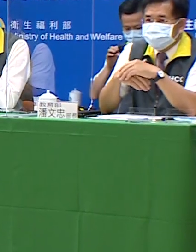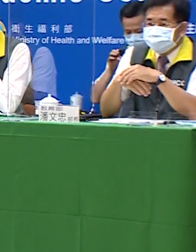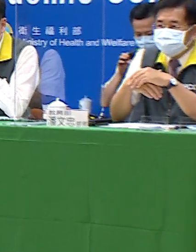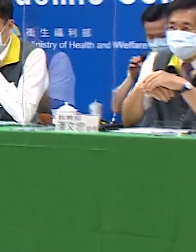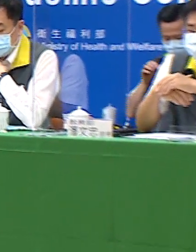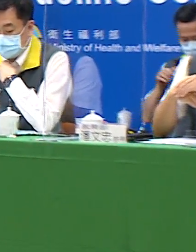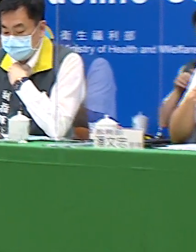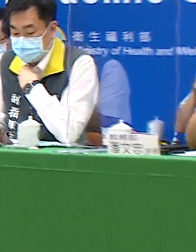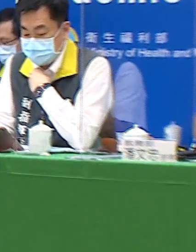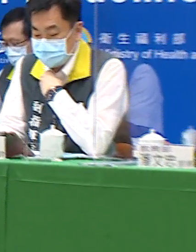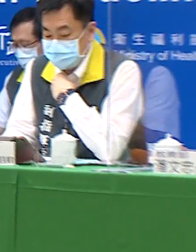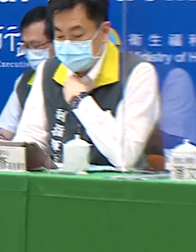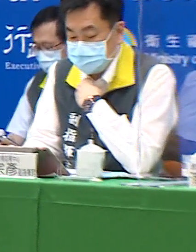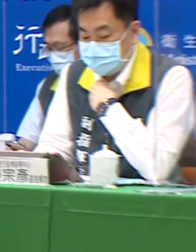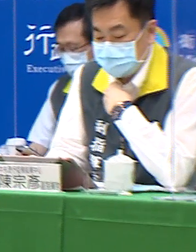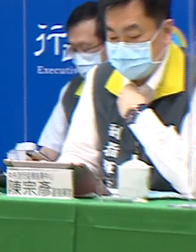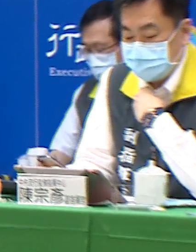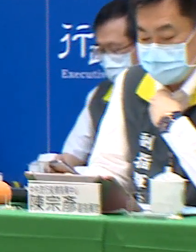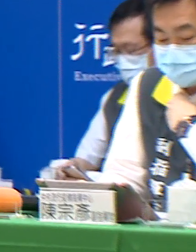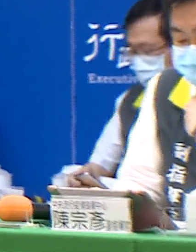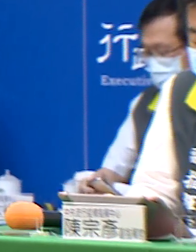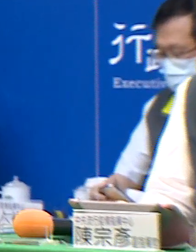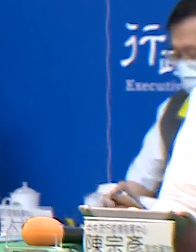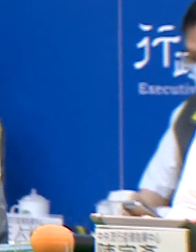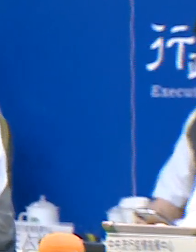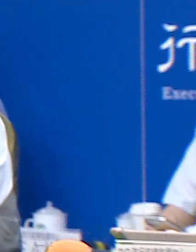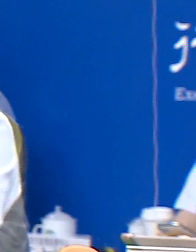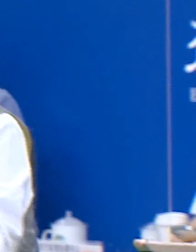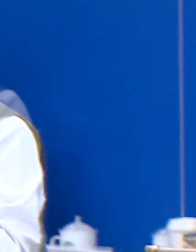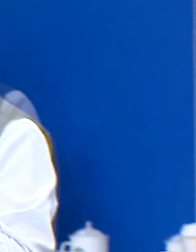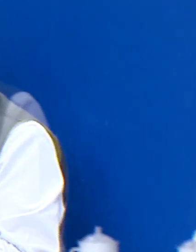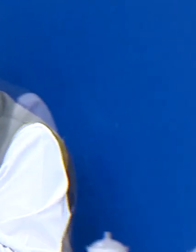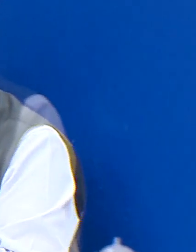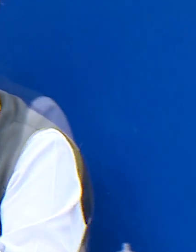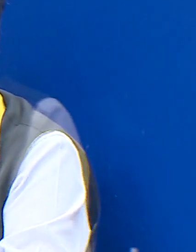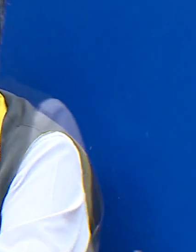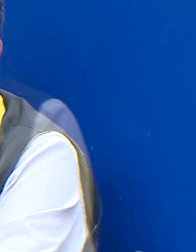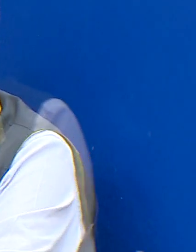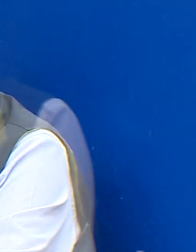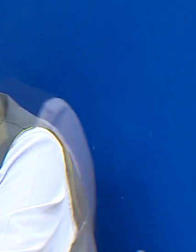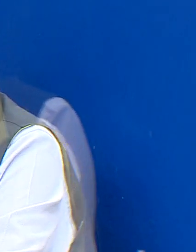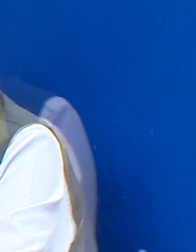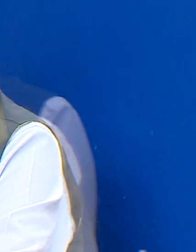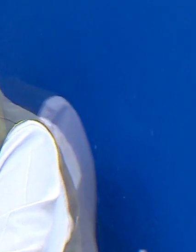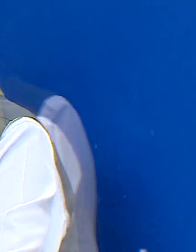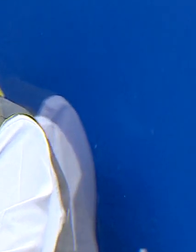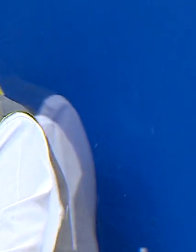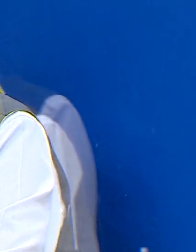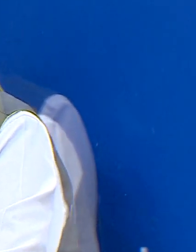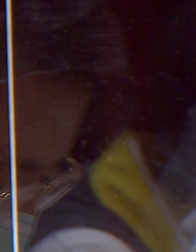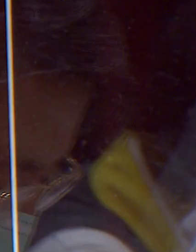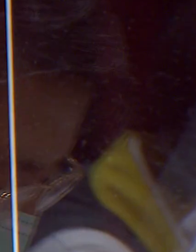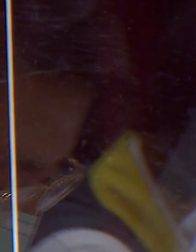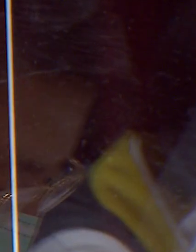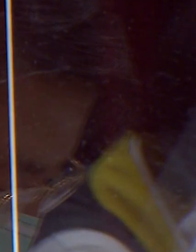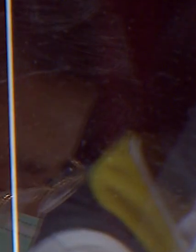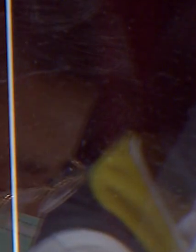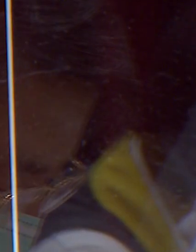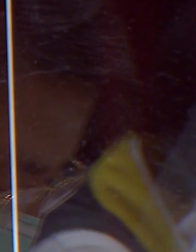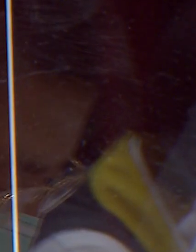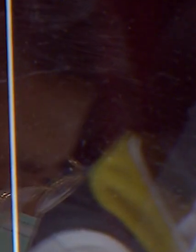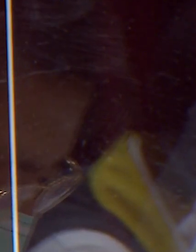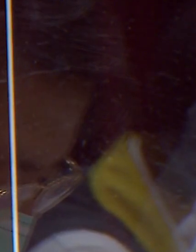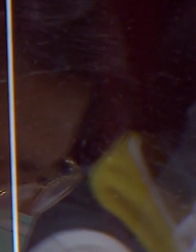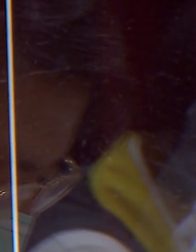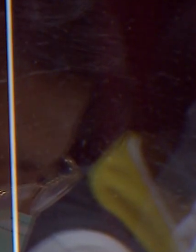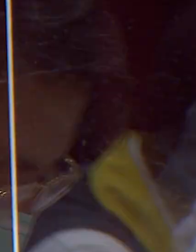时中表示，不论是 PCR 还是快筛，都有可能有伪阴性以及伪阳性问题，尤其快筛不准